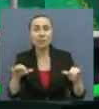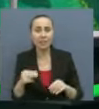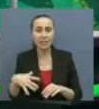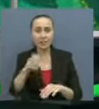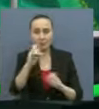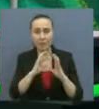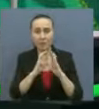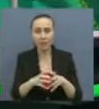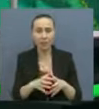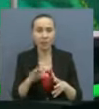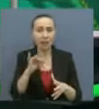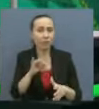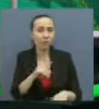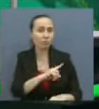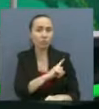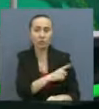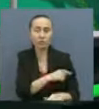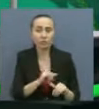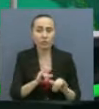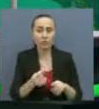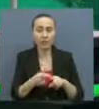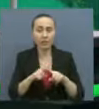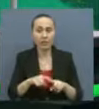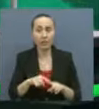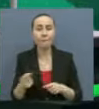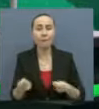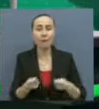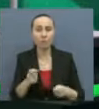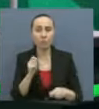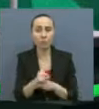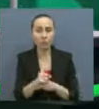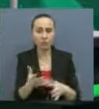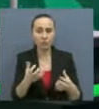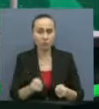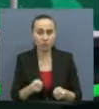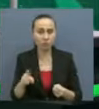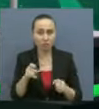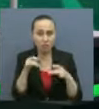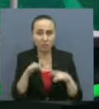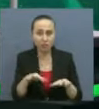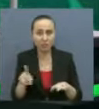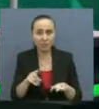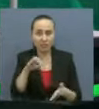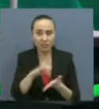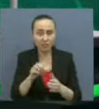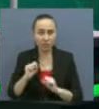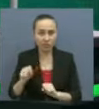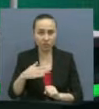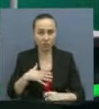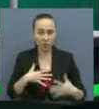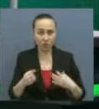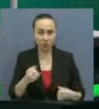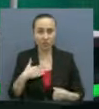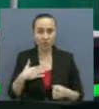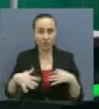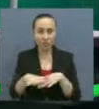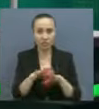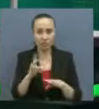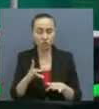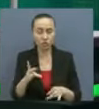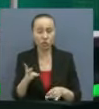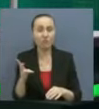приобретает угрожающие масштабы. Правительству поручено принять исчерпывающие меры с целью защиты здоровья наших граждан без нанесения